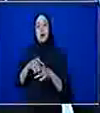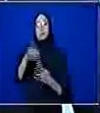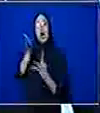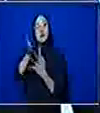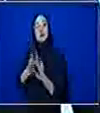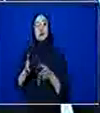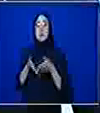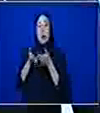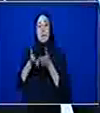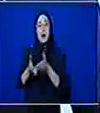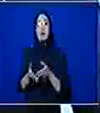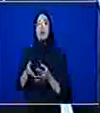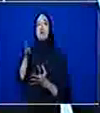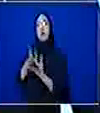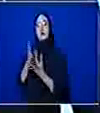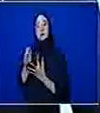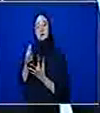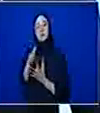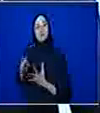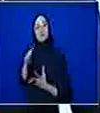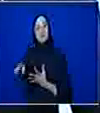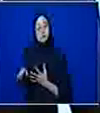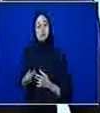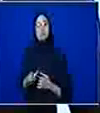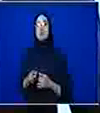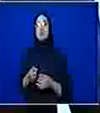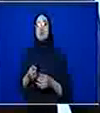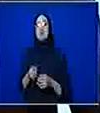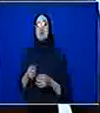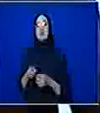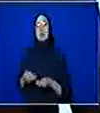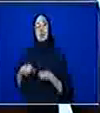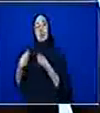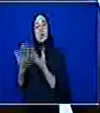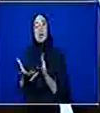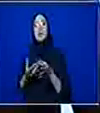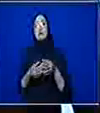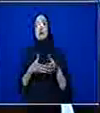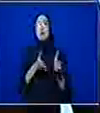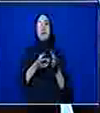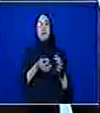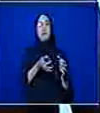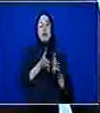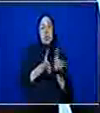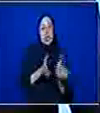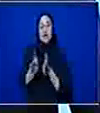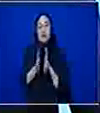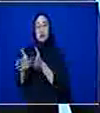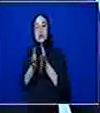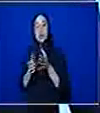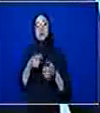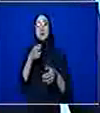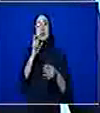modal, kemudian diberi prasarana, cold storage, ya, dan pengalengan dan